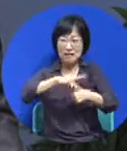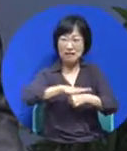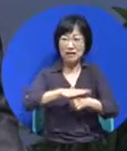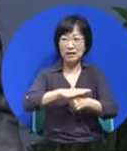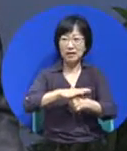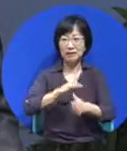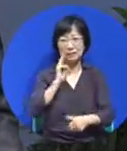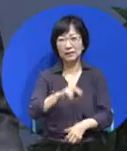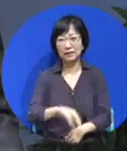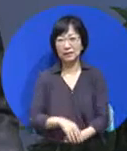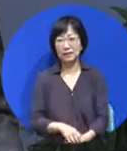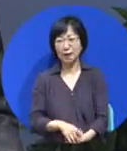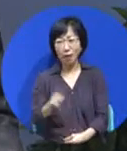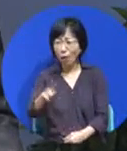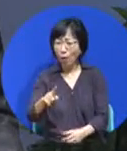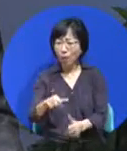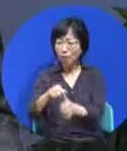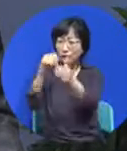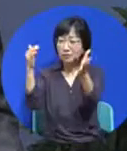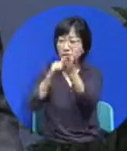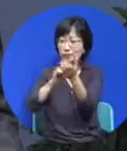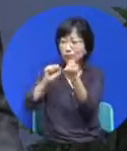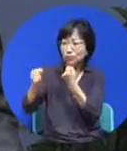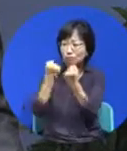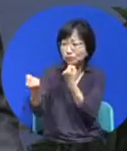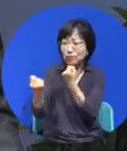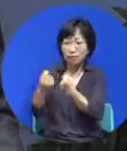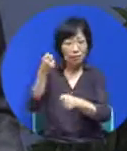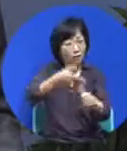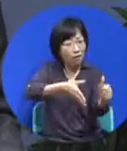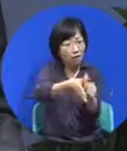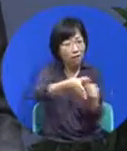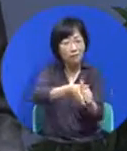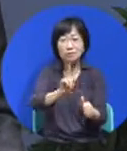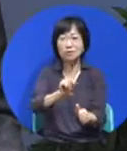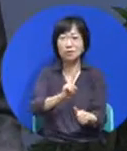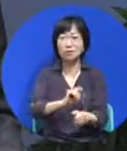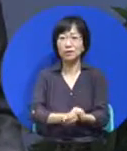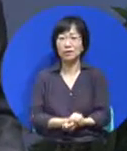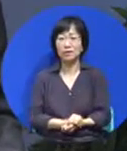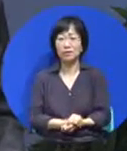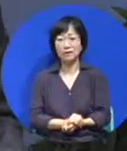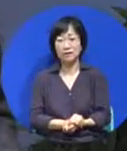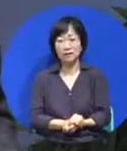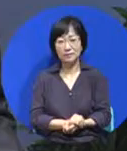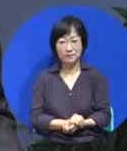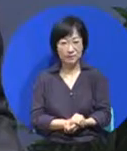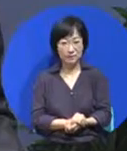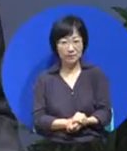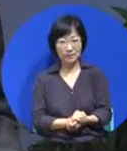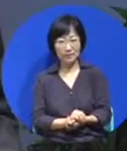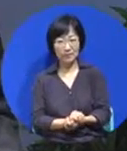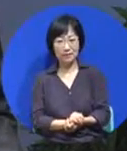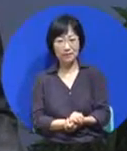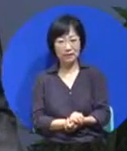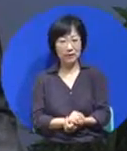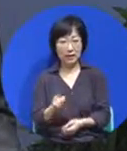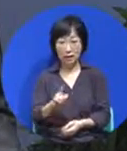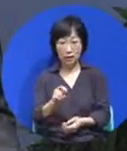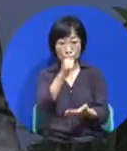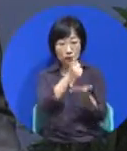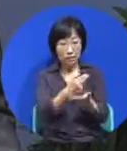things that kill others. 사람이. And they think that it's such a light thing. 남 잘못 없는 걸 덮어씌워서 말하는 걸 예사로